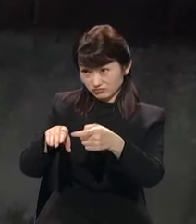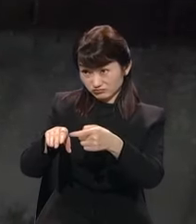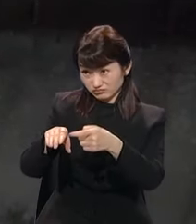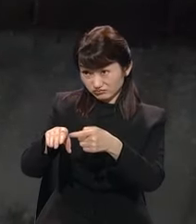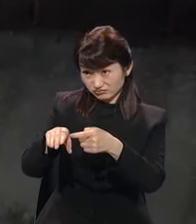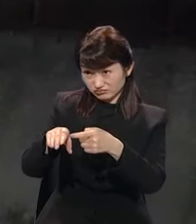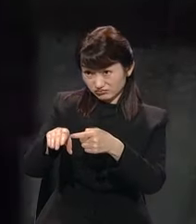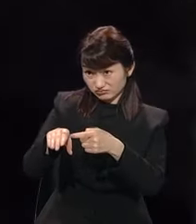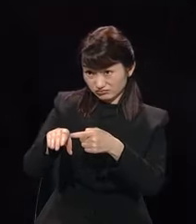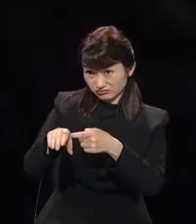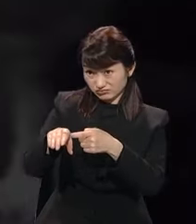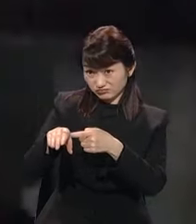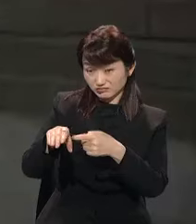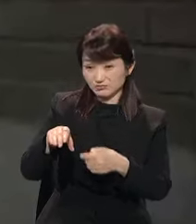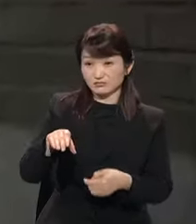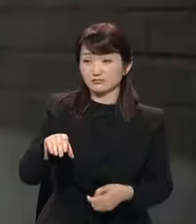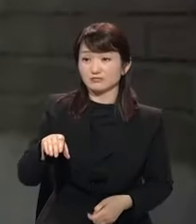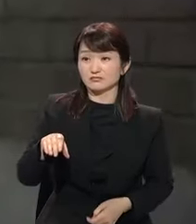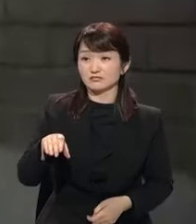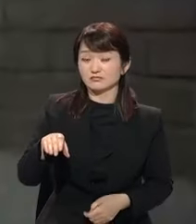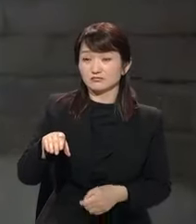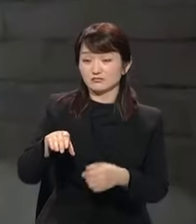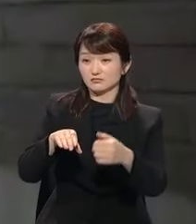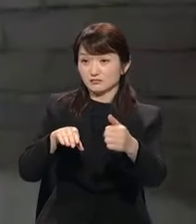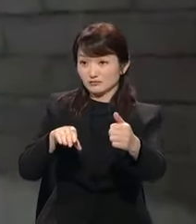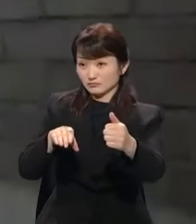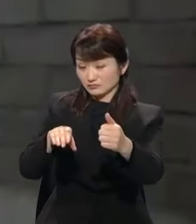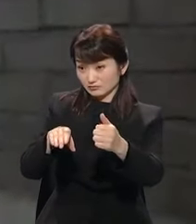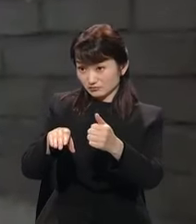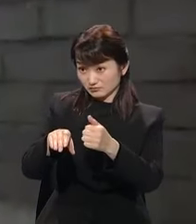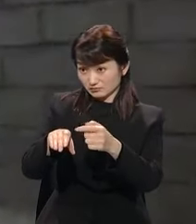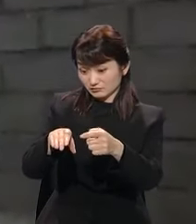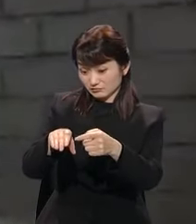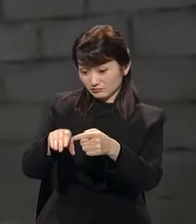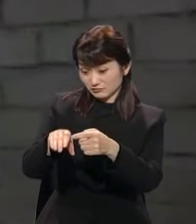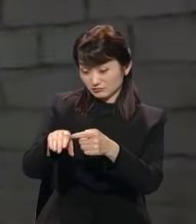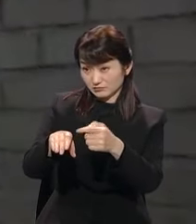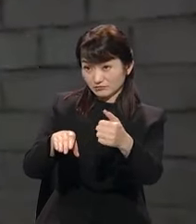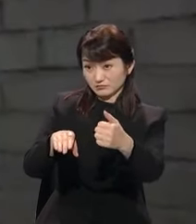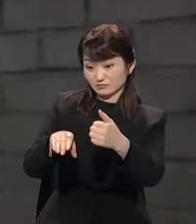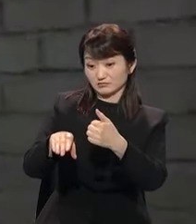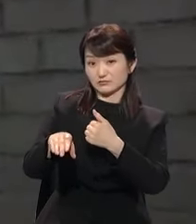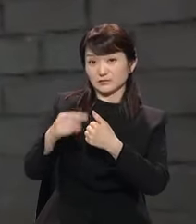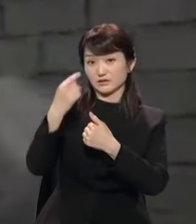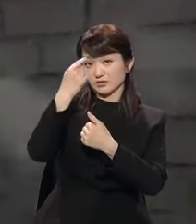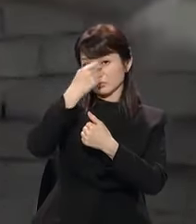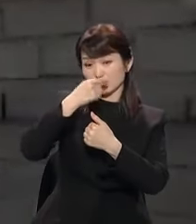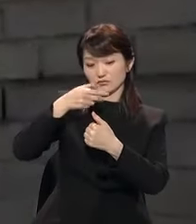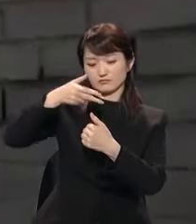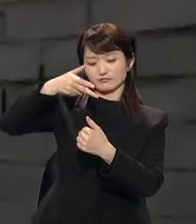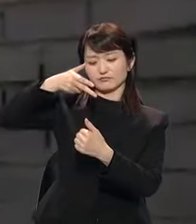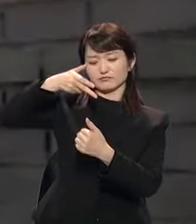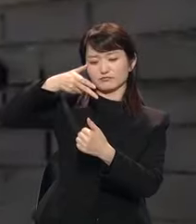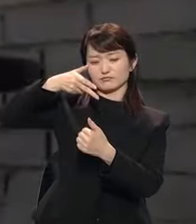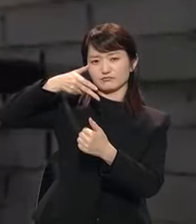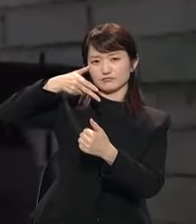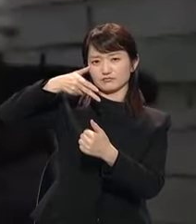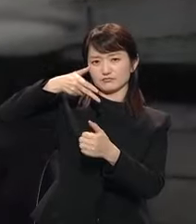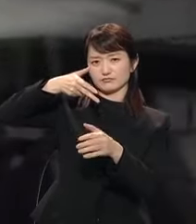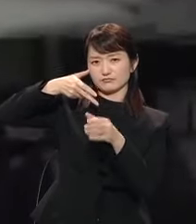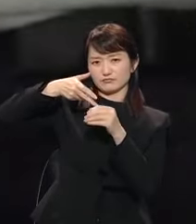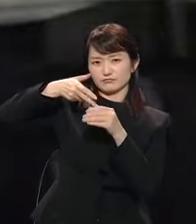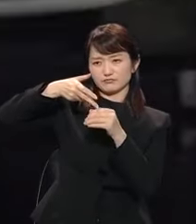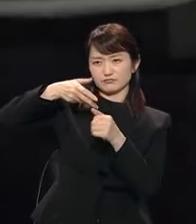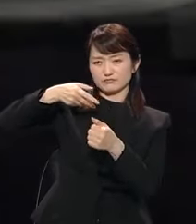설마 여기까지? 또 지나갔어. 자, 긁고 돌아서는 이 할아버지의 얼굴이 정면에 딱 저렇게 찍혔습니다.